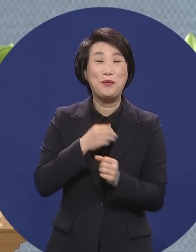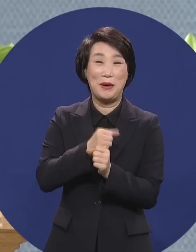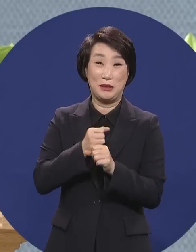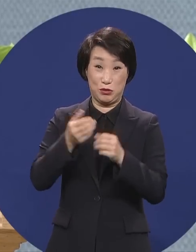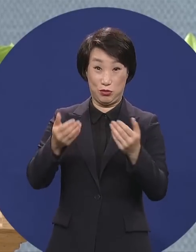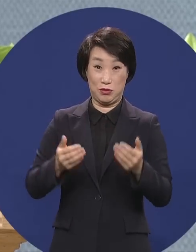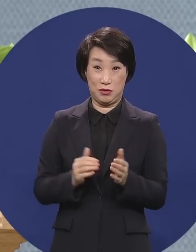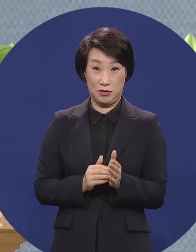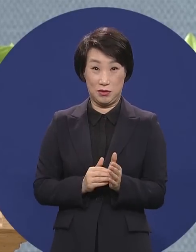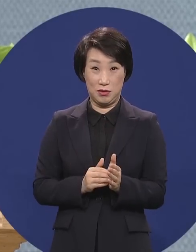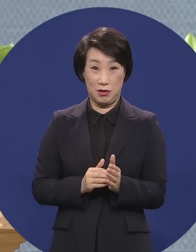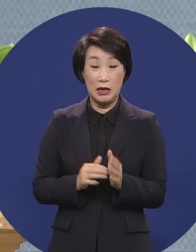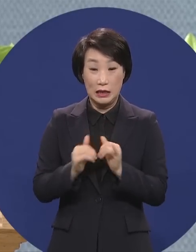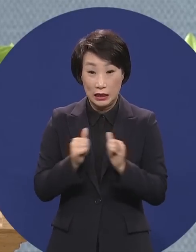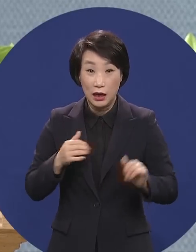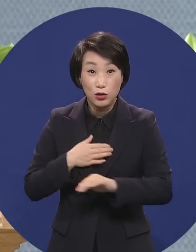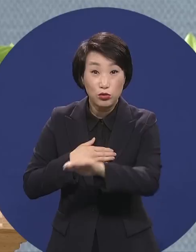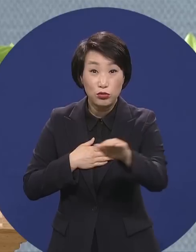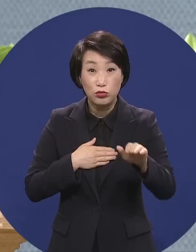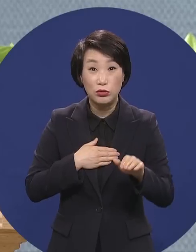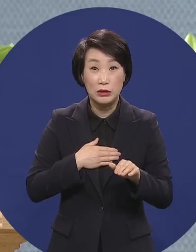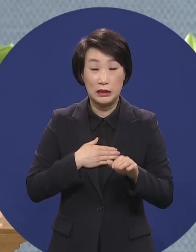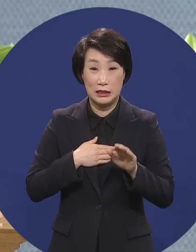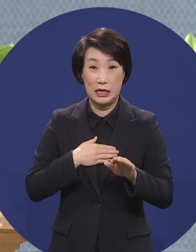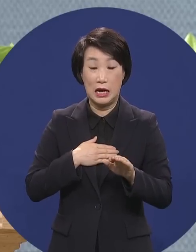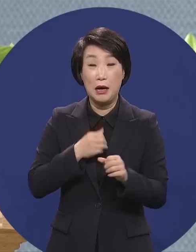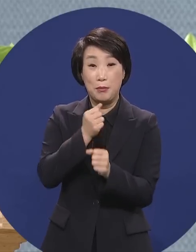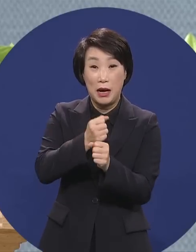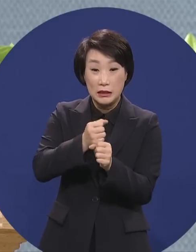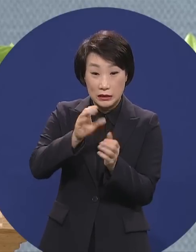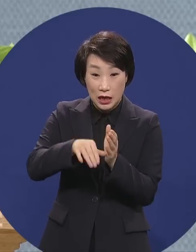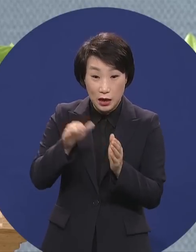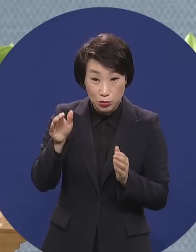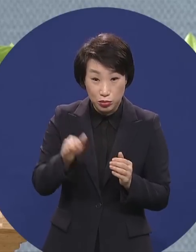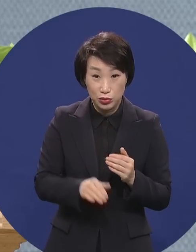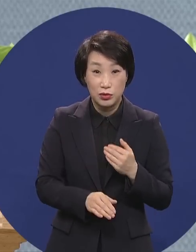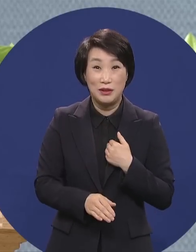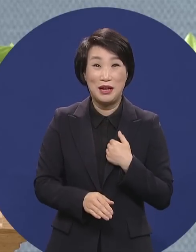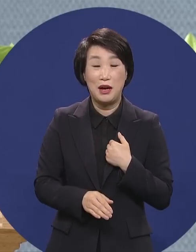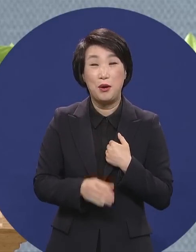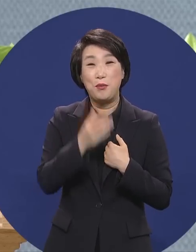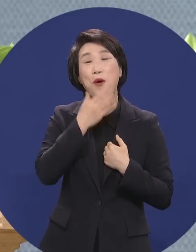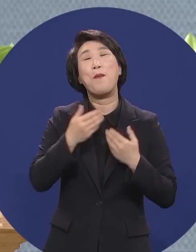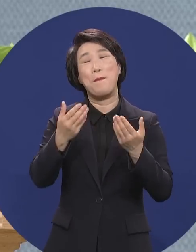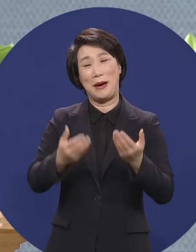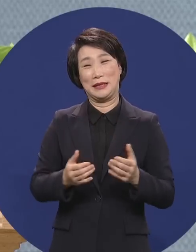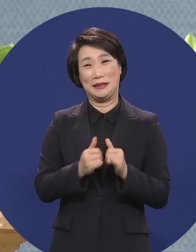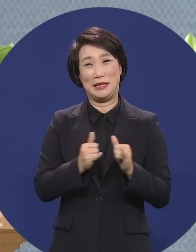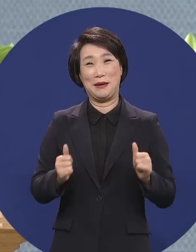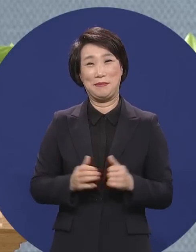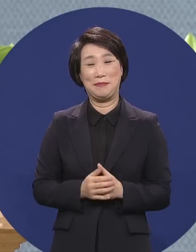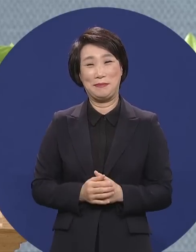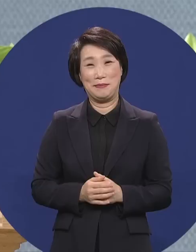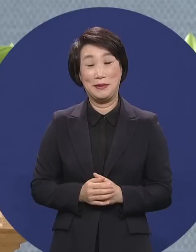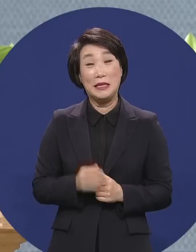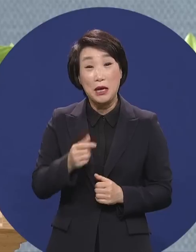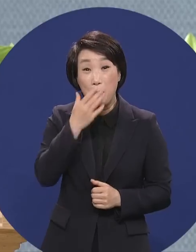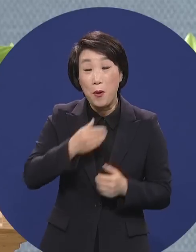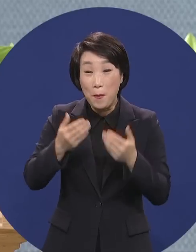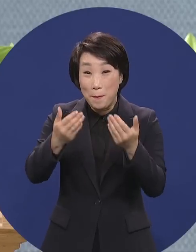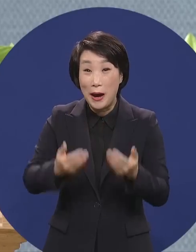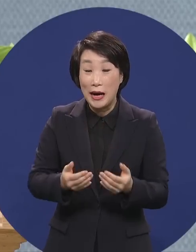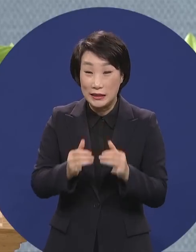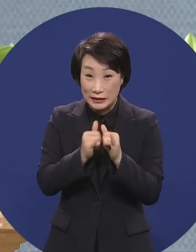지으셨으니 인생은 지을 때부터 복받은 존재요. 이